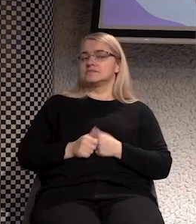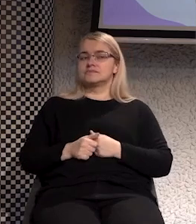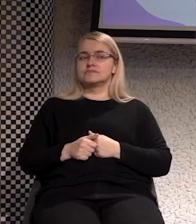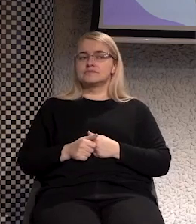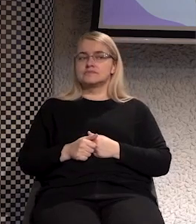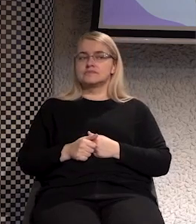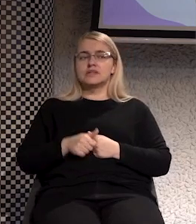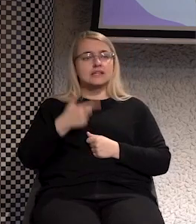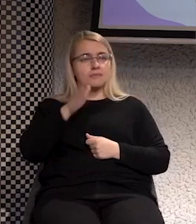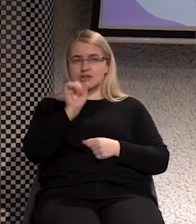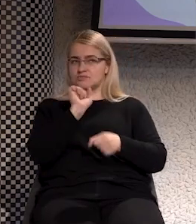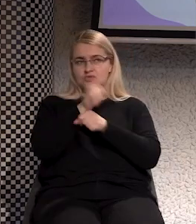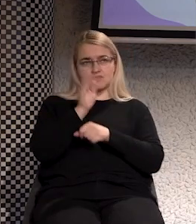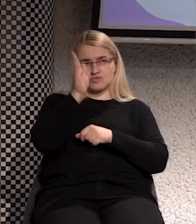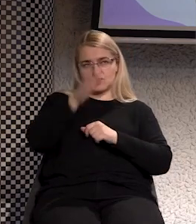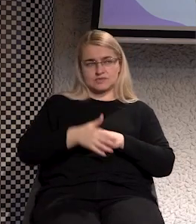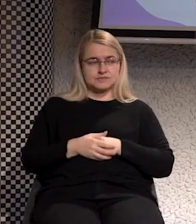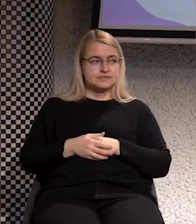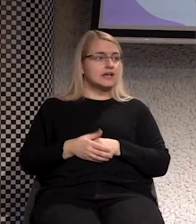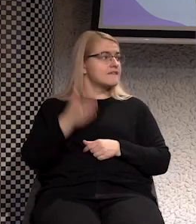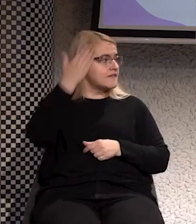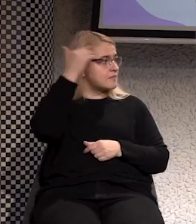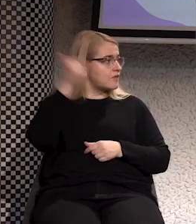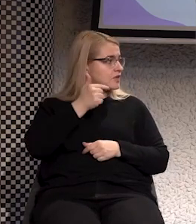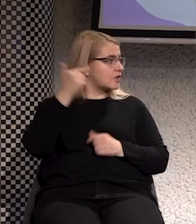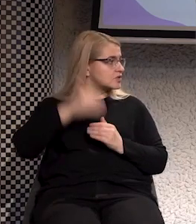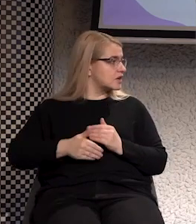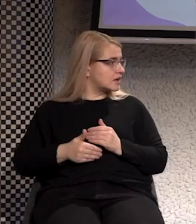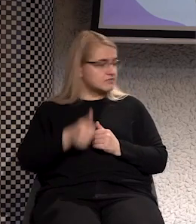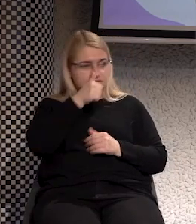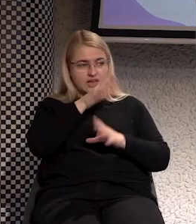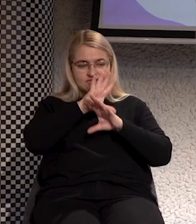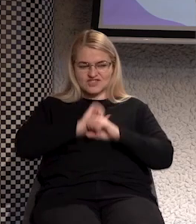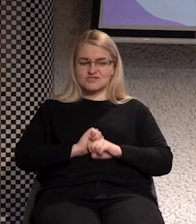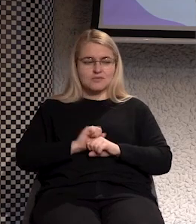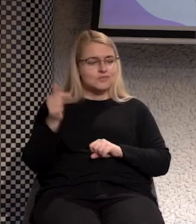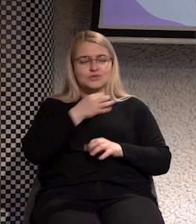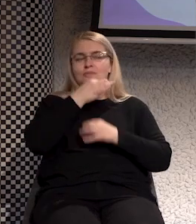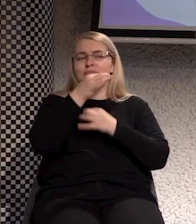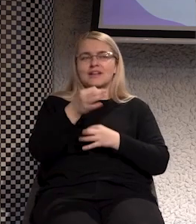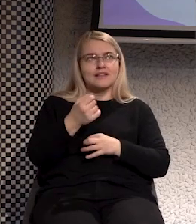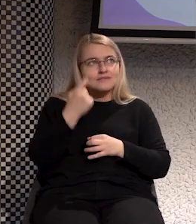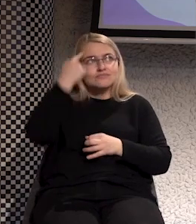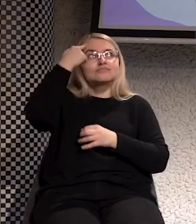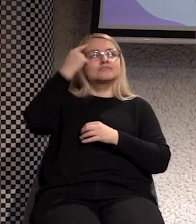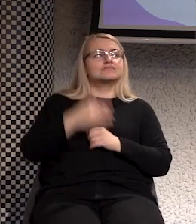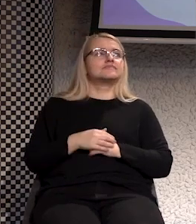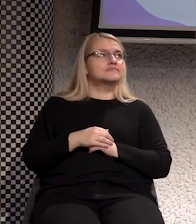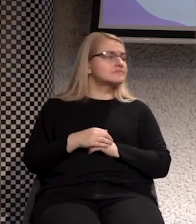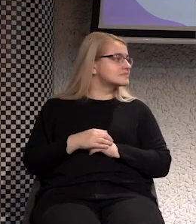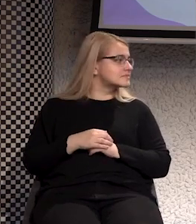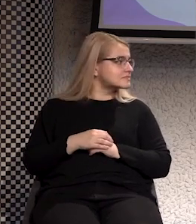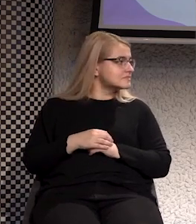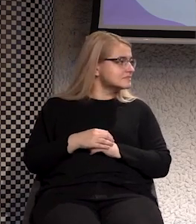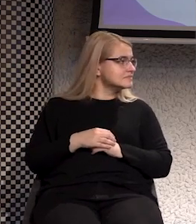w przyszłości. Ja wiem, że powinnam już kończyć, ale ja nie mogę wytrzymać, muszę zadać pytanie. Teraz mi się pojawiło. Ono mi się, nie,